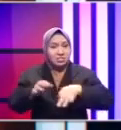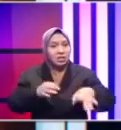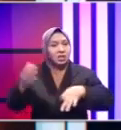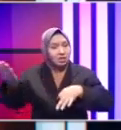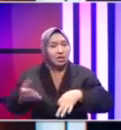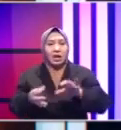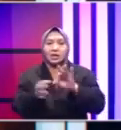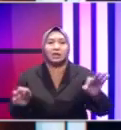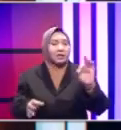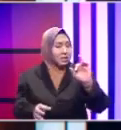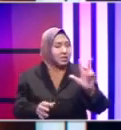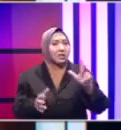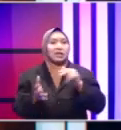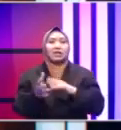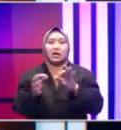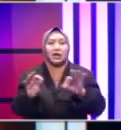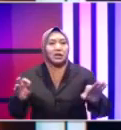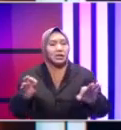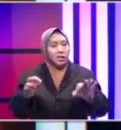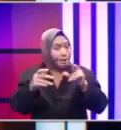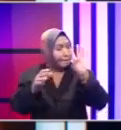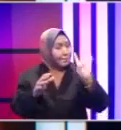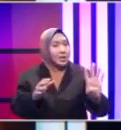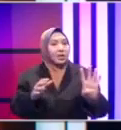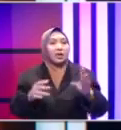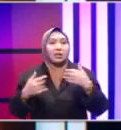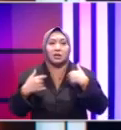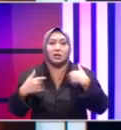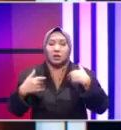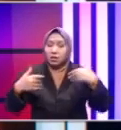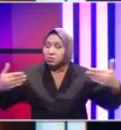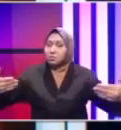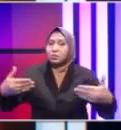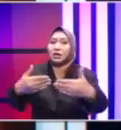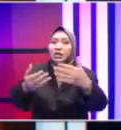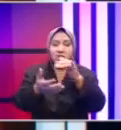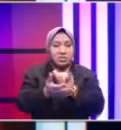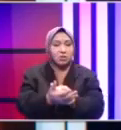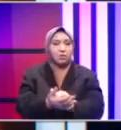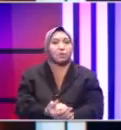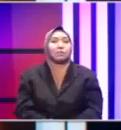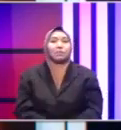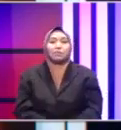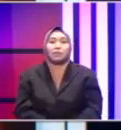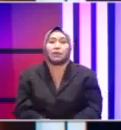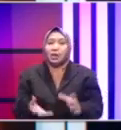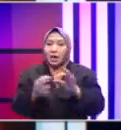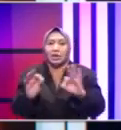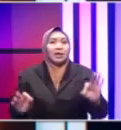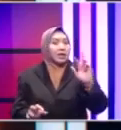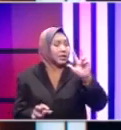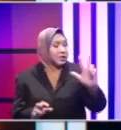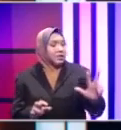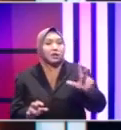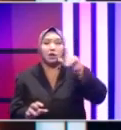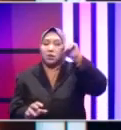yang ketiga ini dana yang keempat agak deady wujud kesinambungan Jack disitu ya oke aja yang ketiga